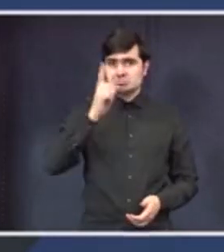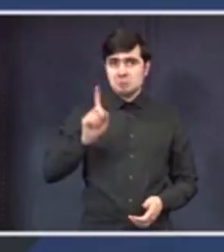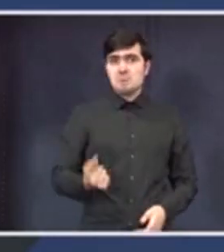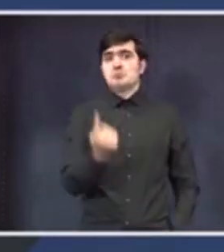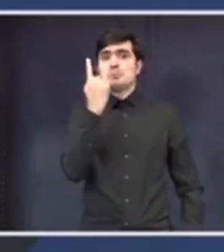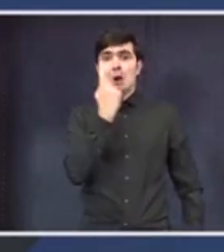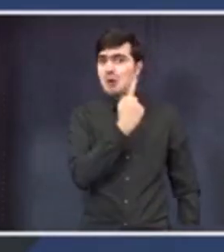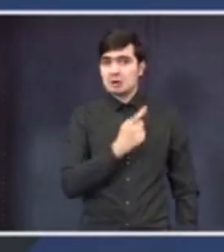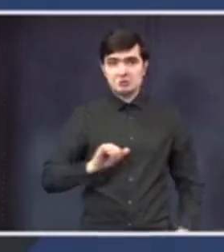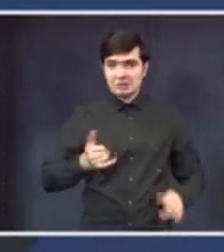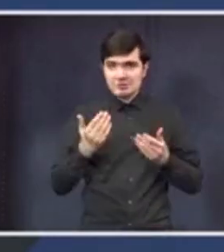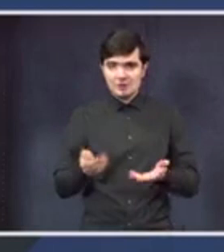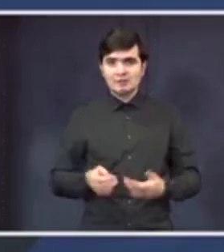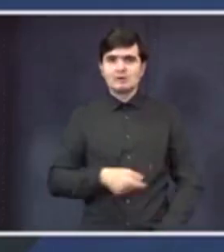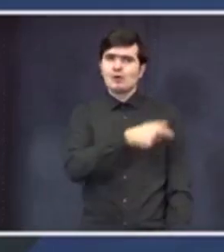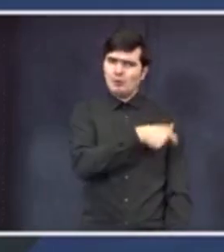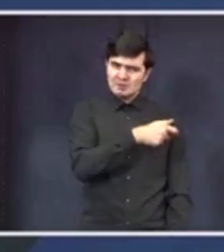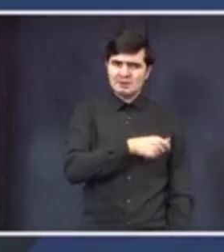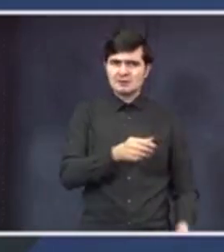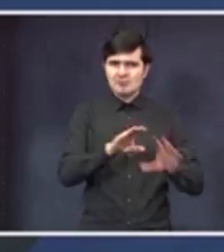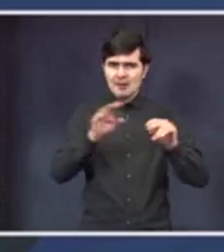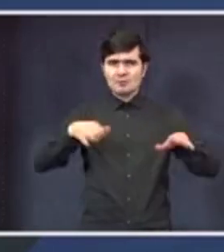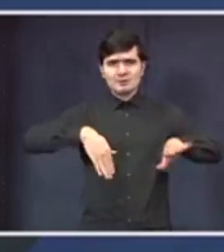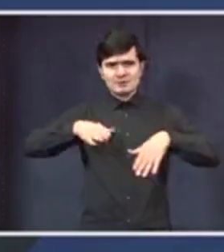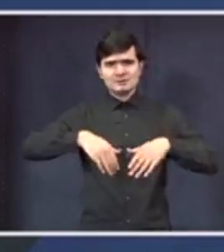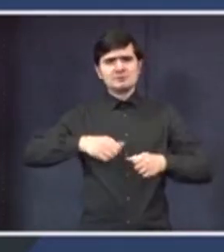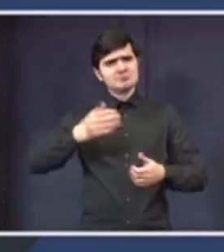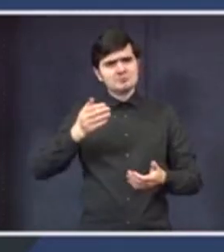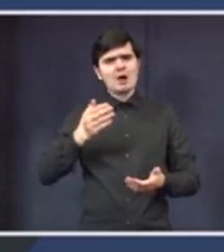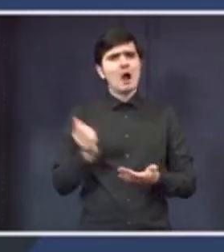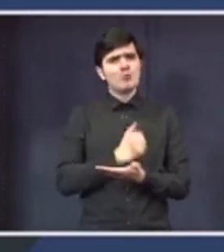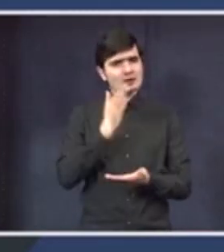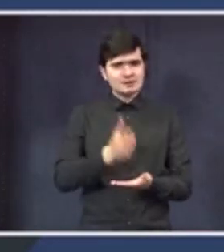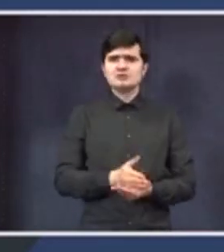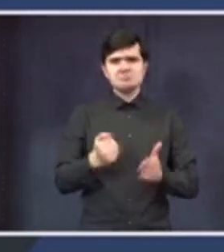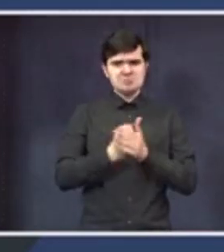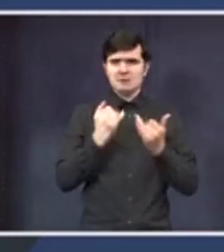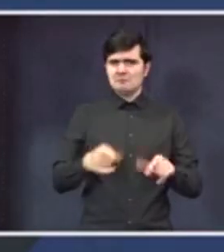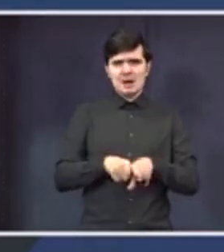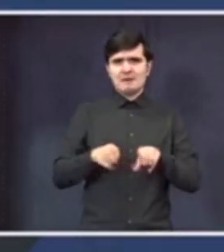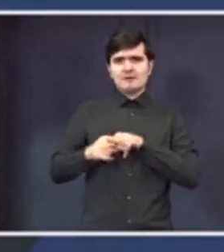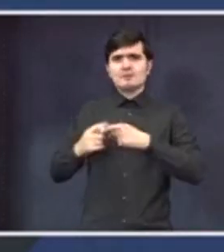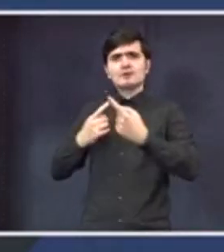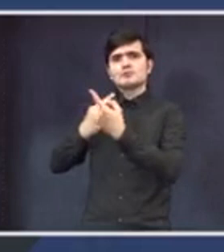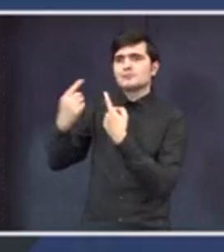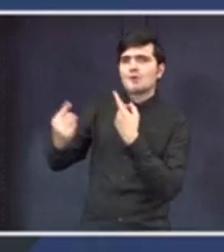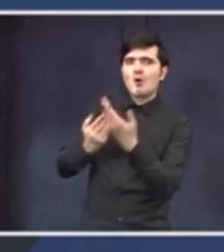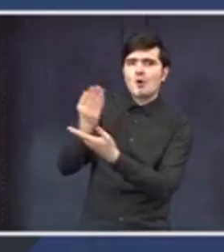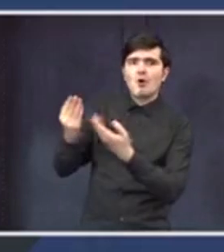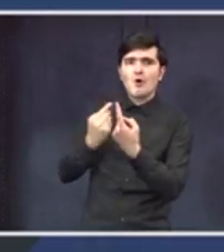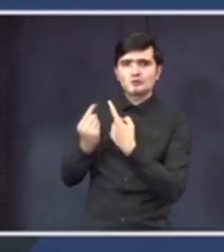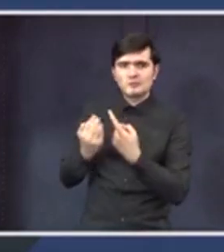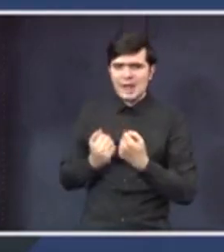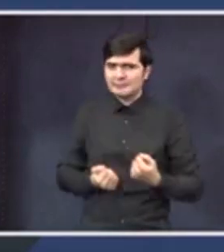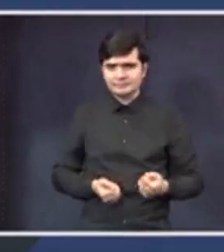acest lucru. Comitetele interministeriale sau decizii pe care le-am luat până acum le-am luat în urma unor consultări. Bineînțeles că